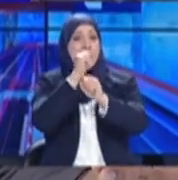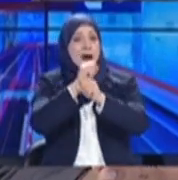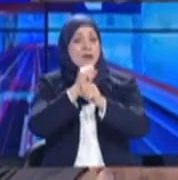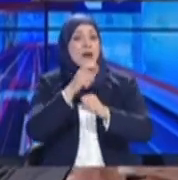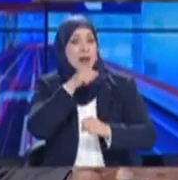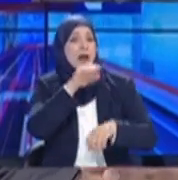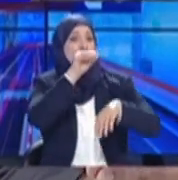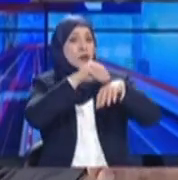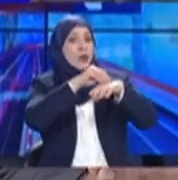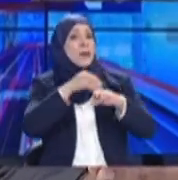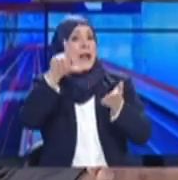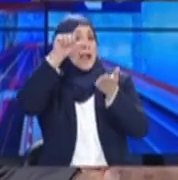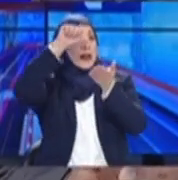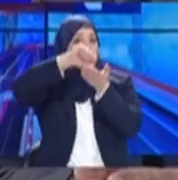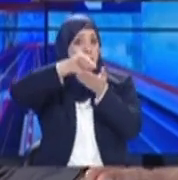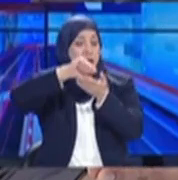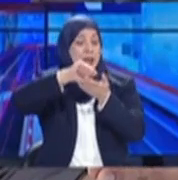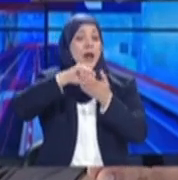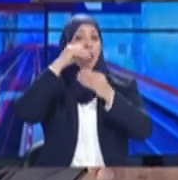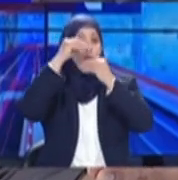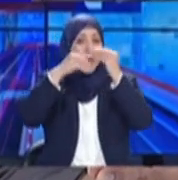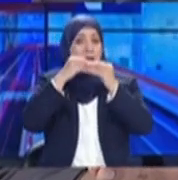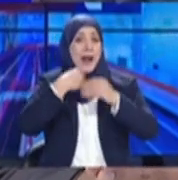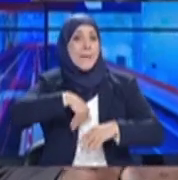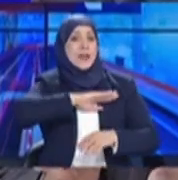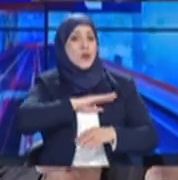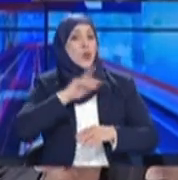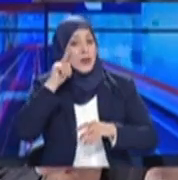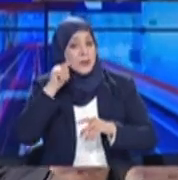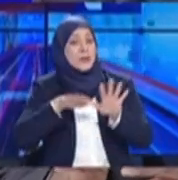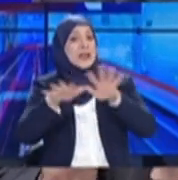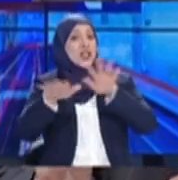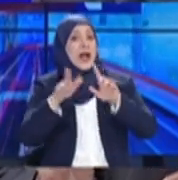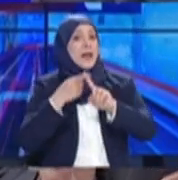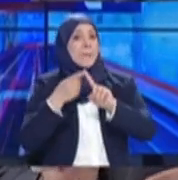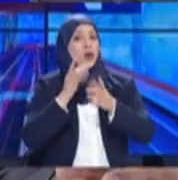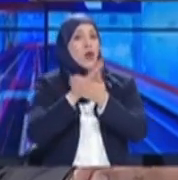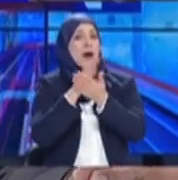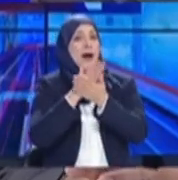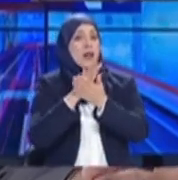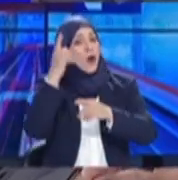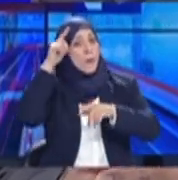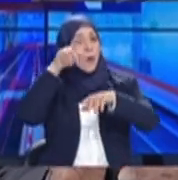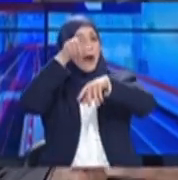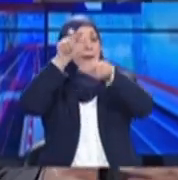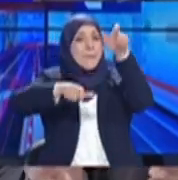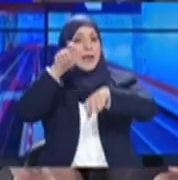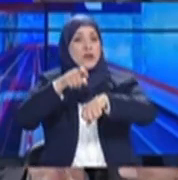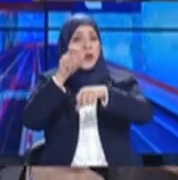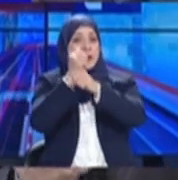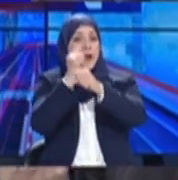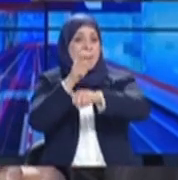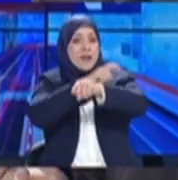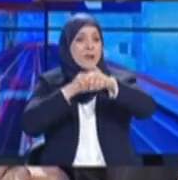وللرئيس البلديات انهما يتحركوا في المجال هذا ولكن المشكله كيف تصل ببعض البلديه يقول لك انا